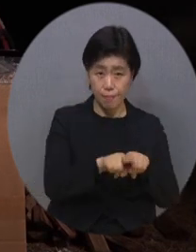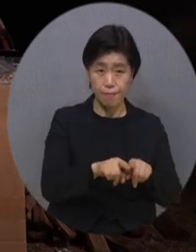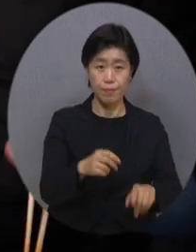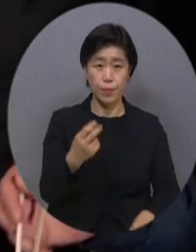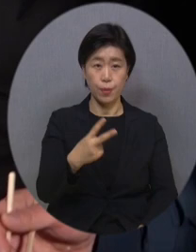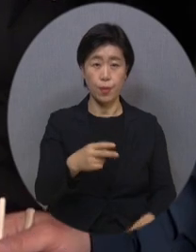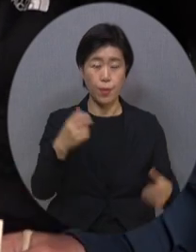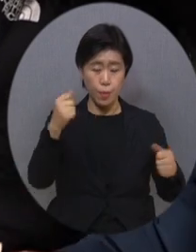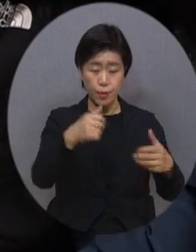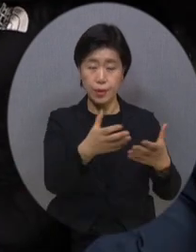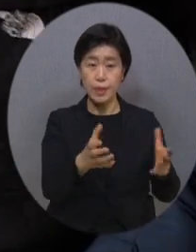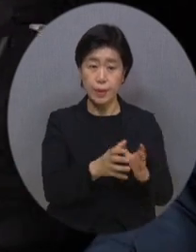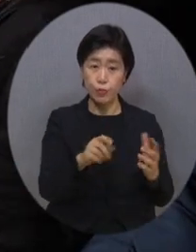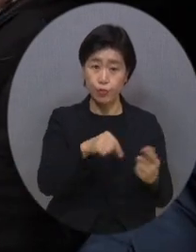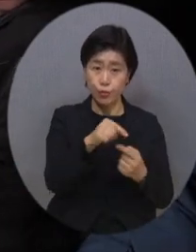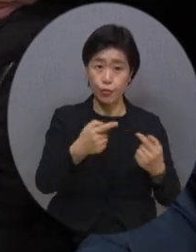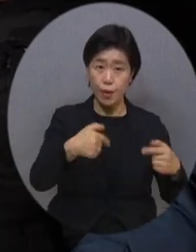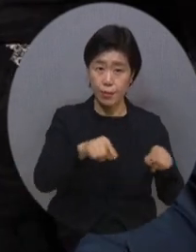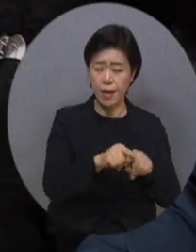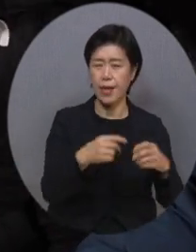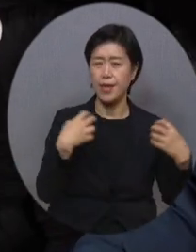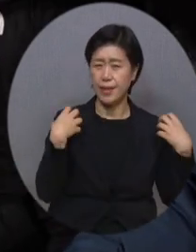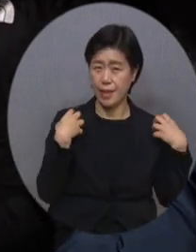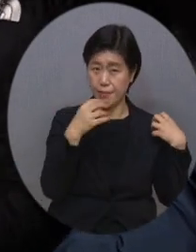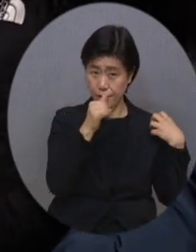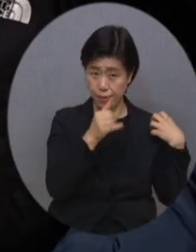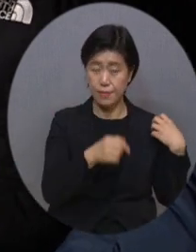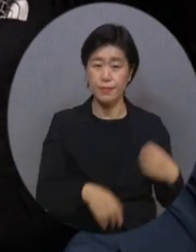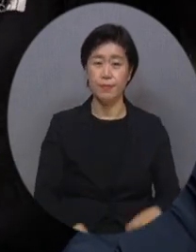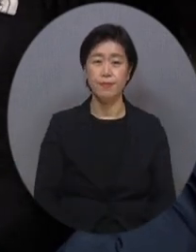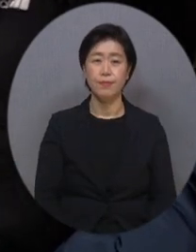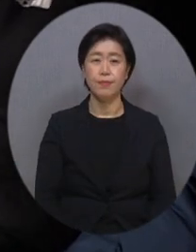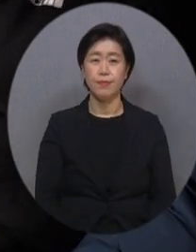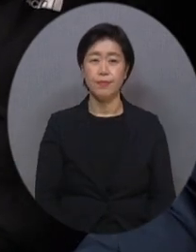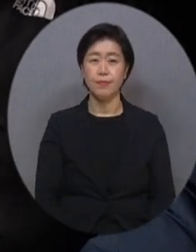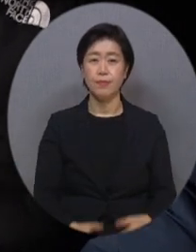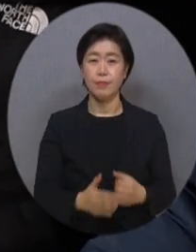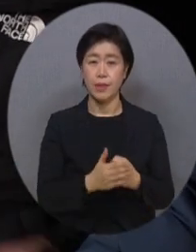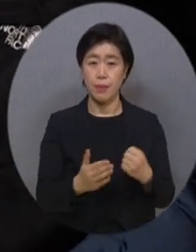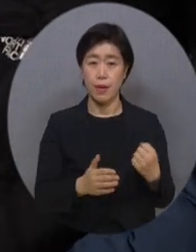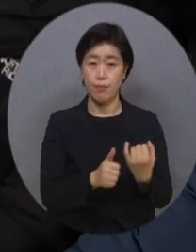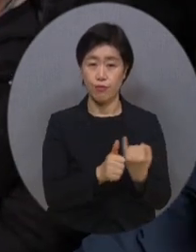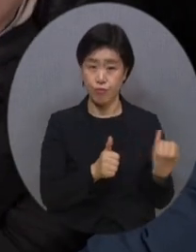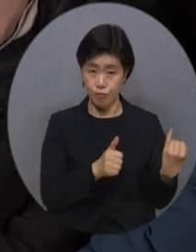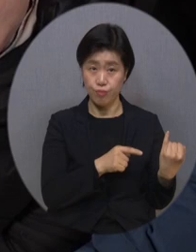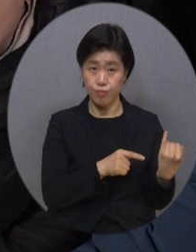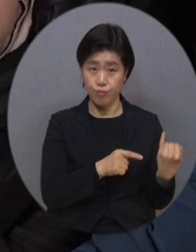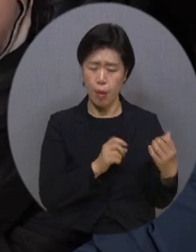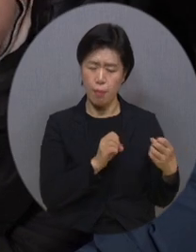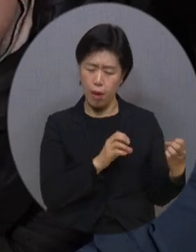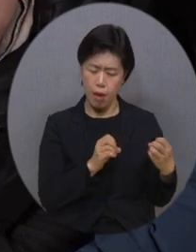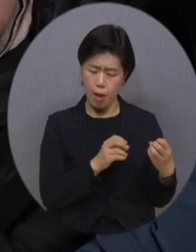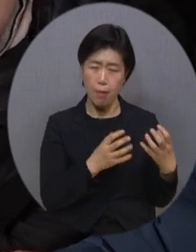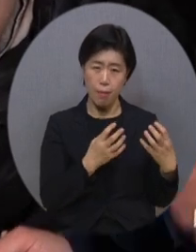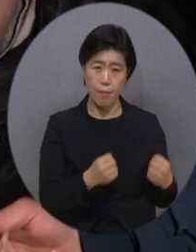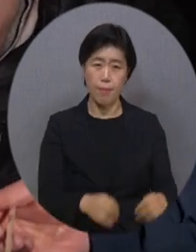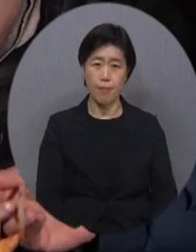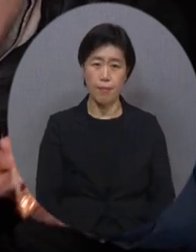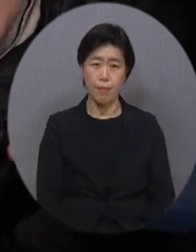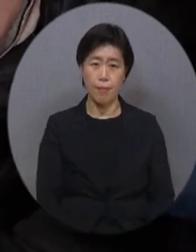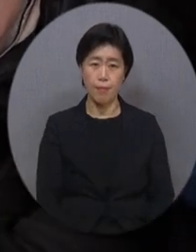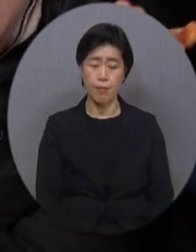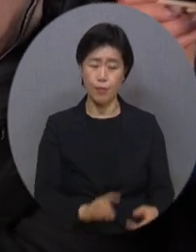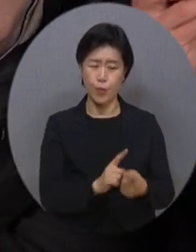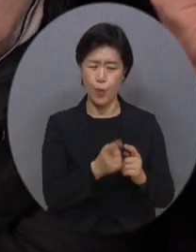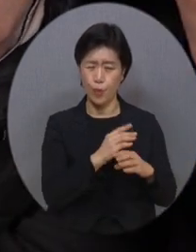뭐. 공연팀 운영도 같이 하고 하니까 그런 부분에서 굉장히 이제 같이 얘기를 많이 하고 서로 너무 잘